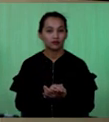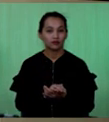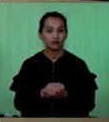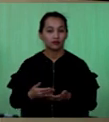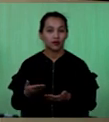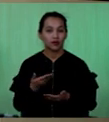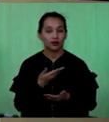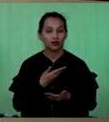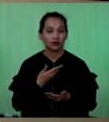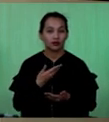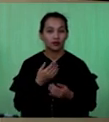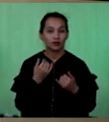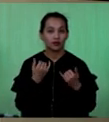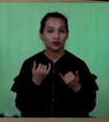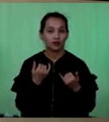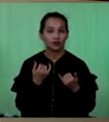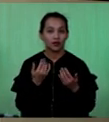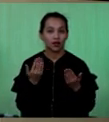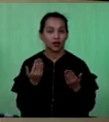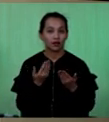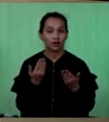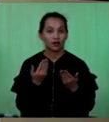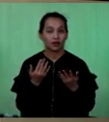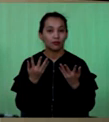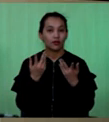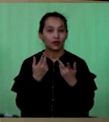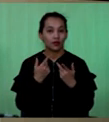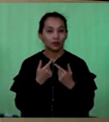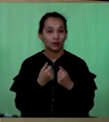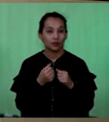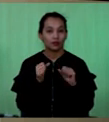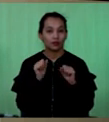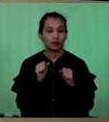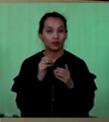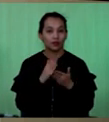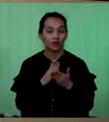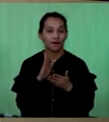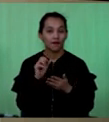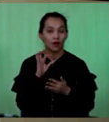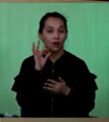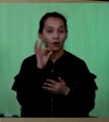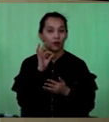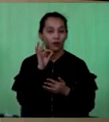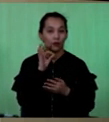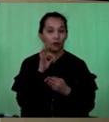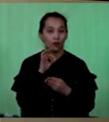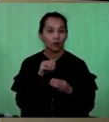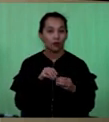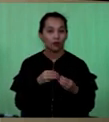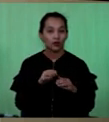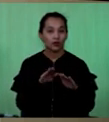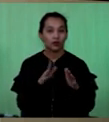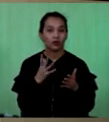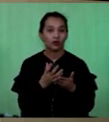Biz o'z o'rnida qanday ifodalardan foydalanib, ularning massasini aniqlaymiz? Qani, bir o'ylab